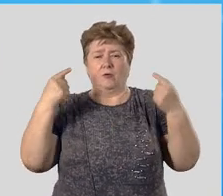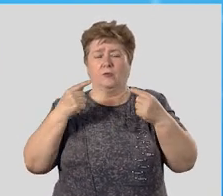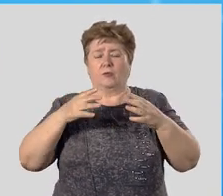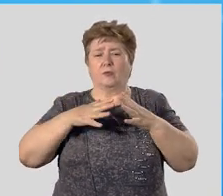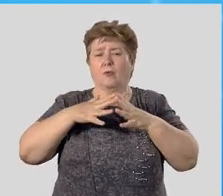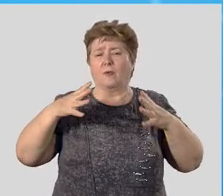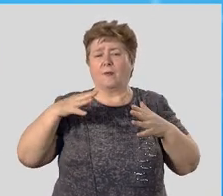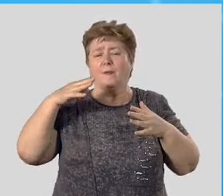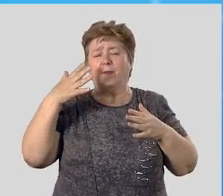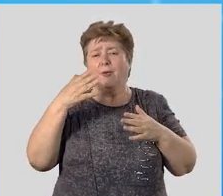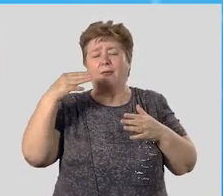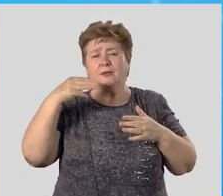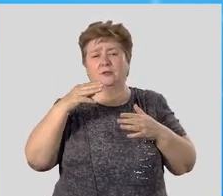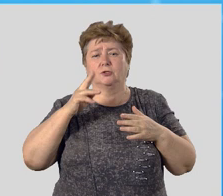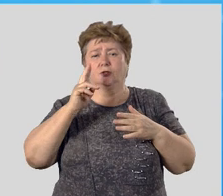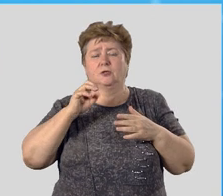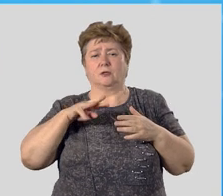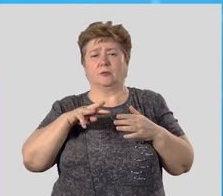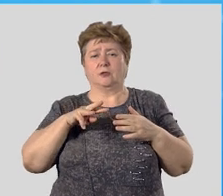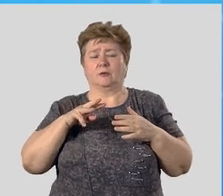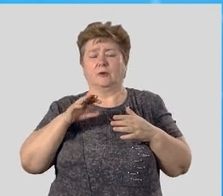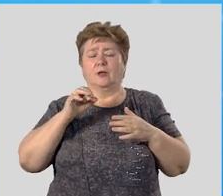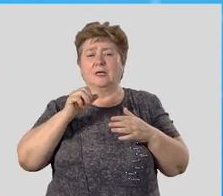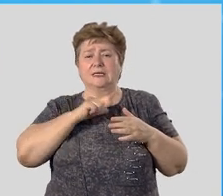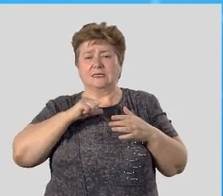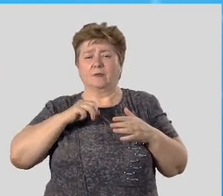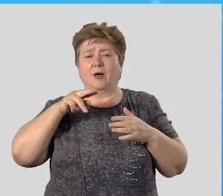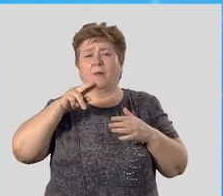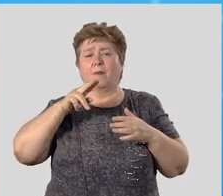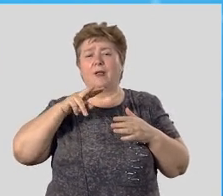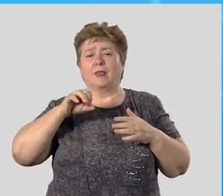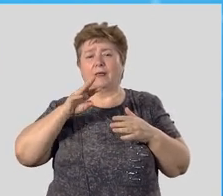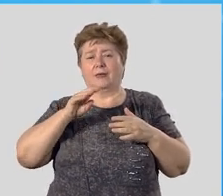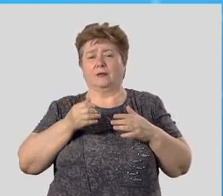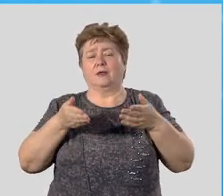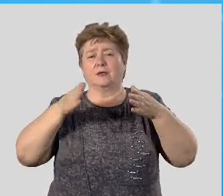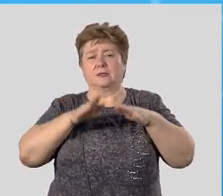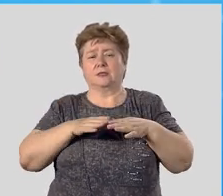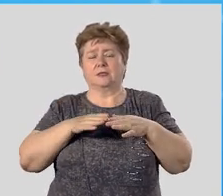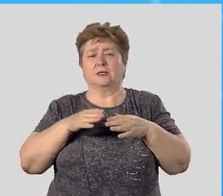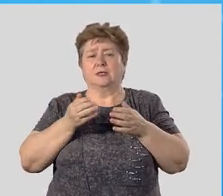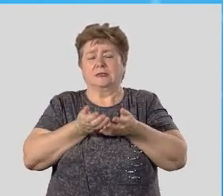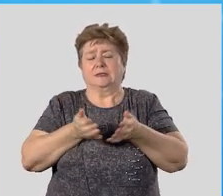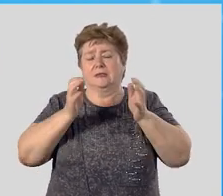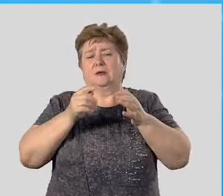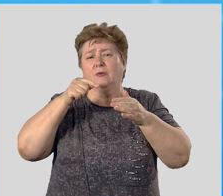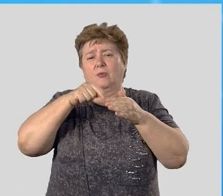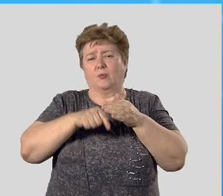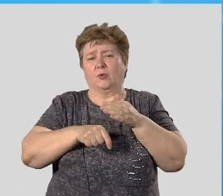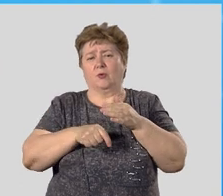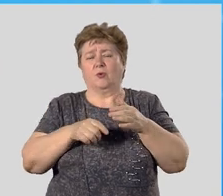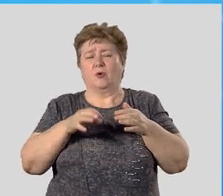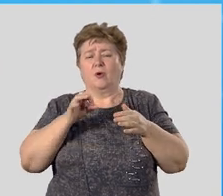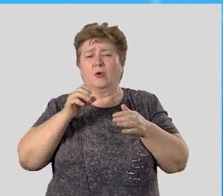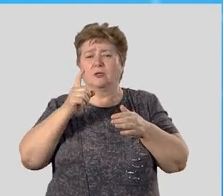диаметром до 5000 километров, а на самой планете остались рапы глубиной